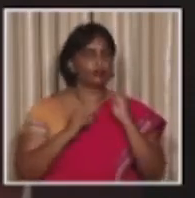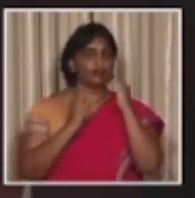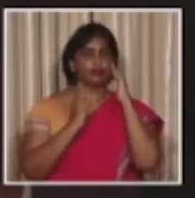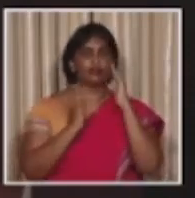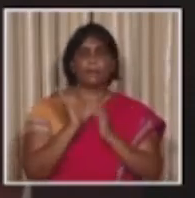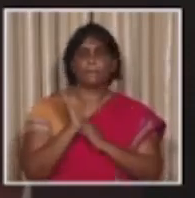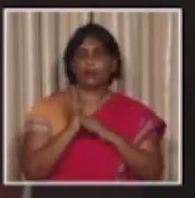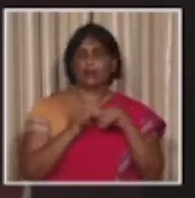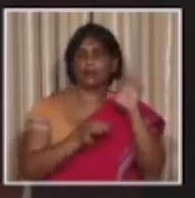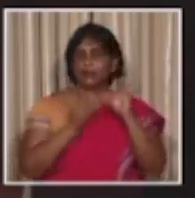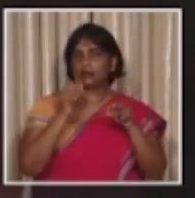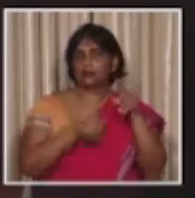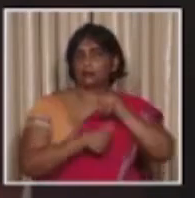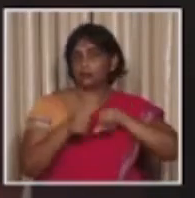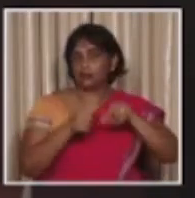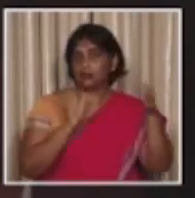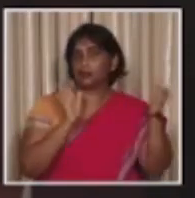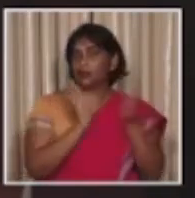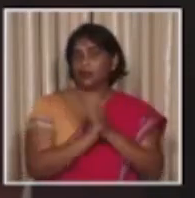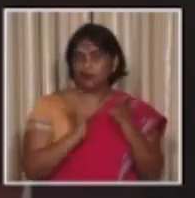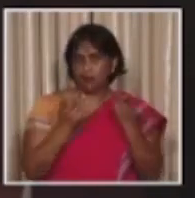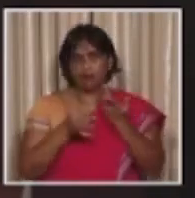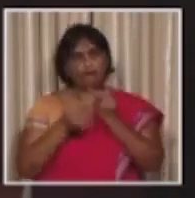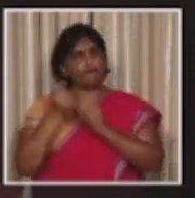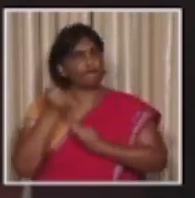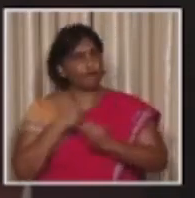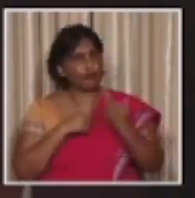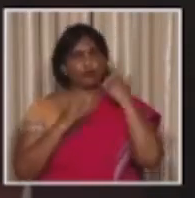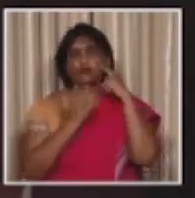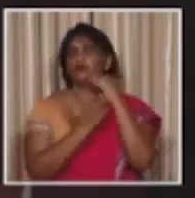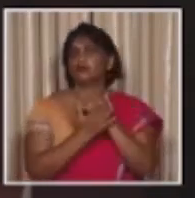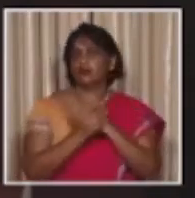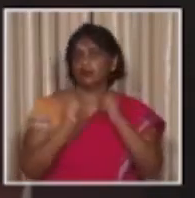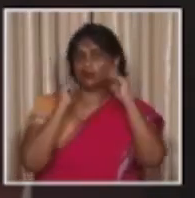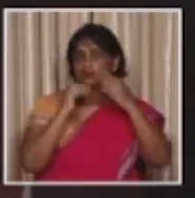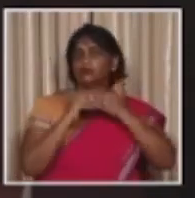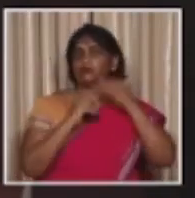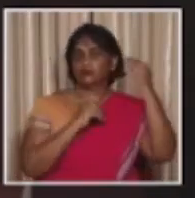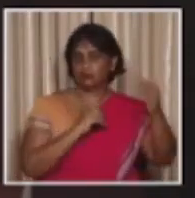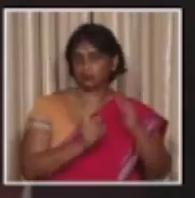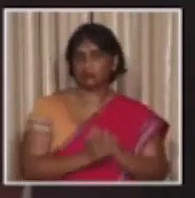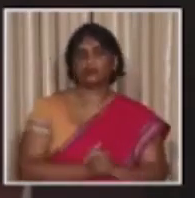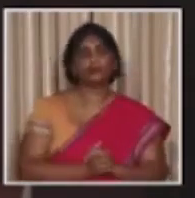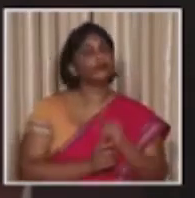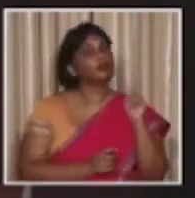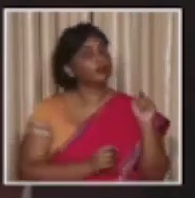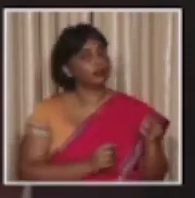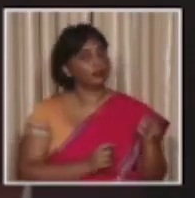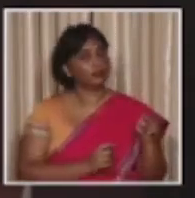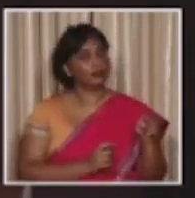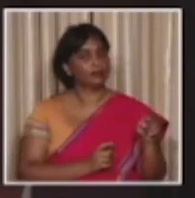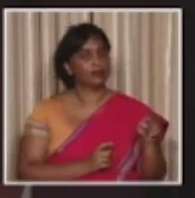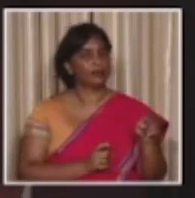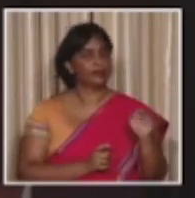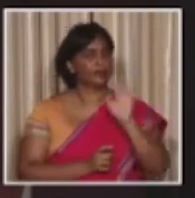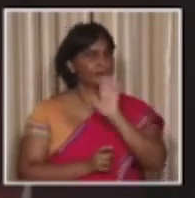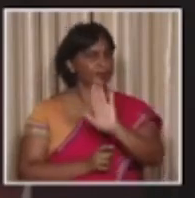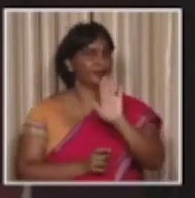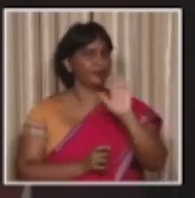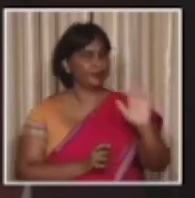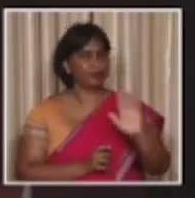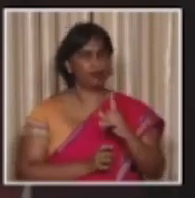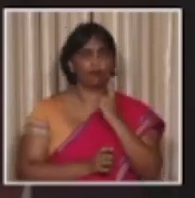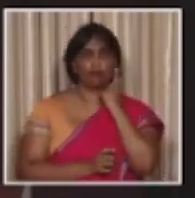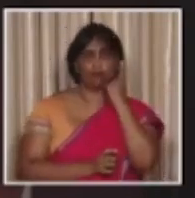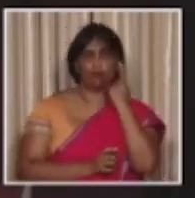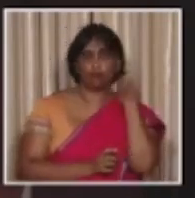එකත් එක්ක විකුණා දැමීමද මේ සෞභාග්‍යයේ ඉදිරි දැක්ම? ඒක මේ එක එක